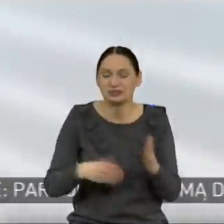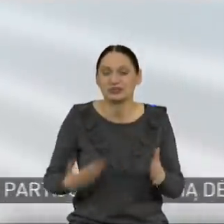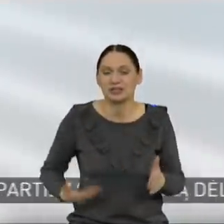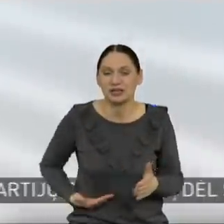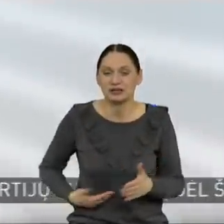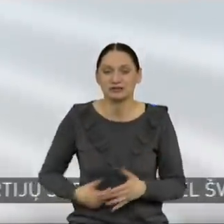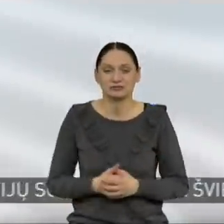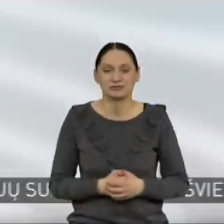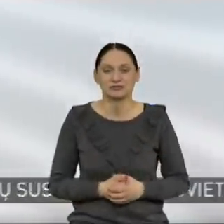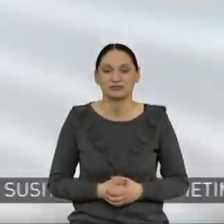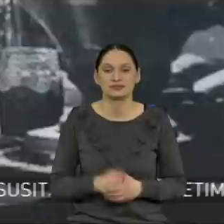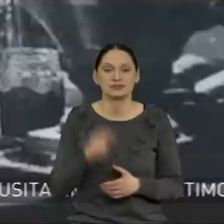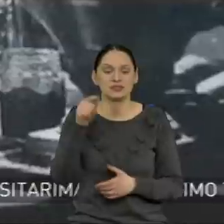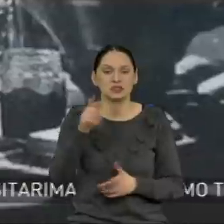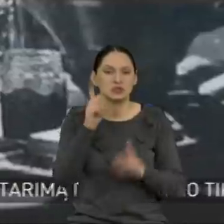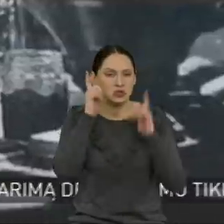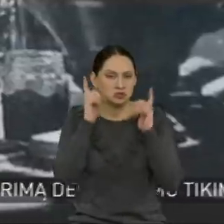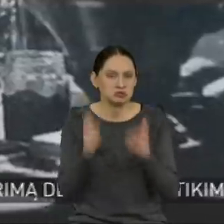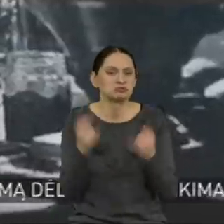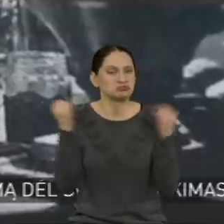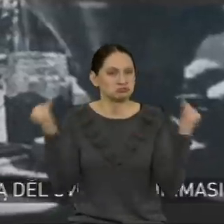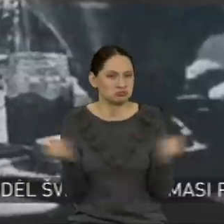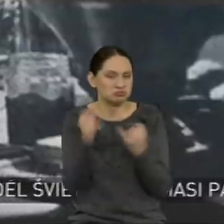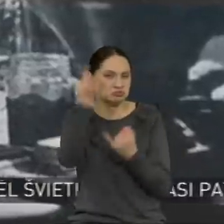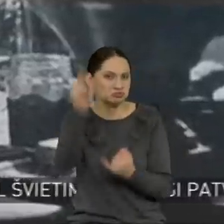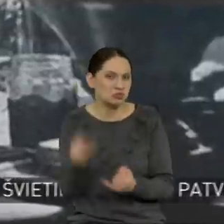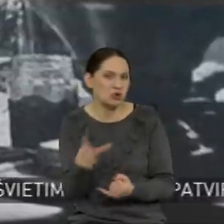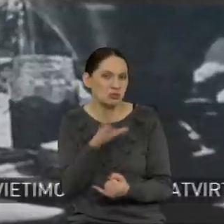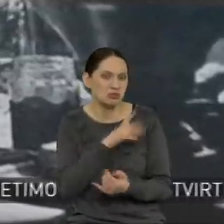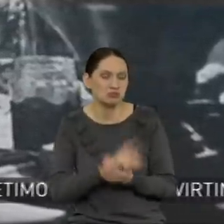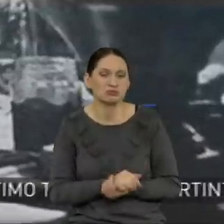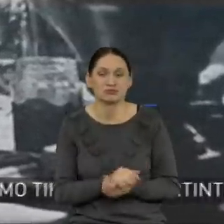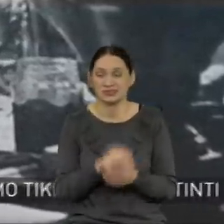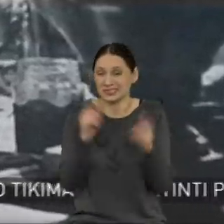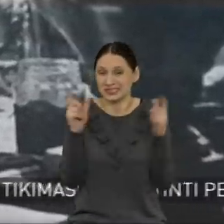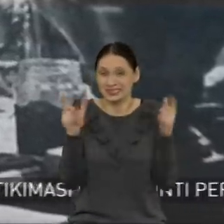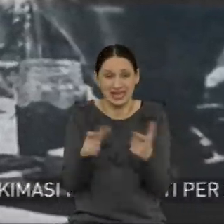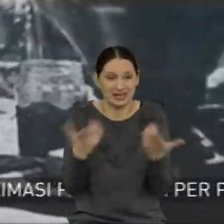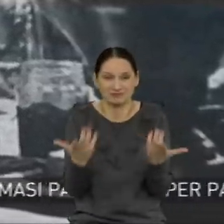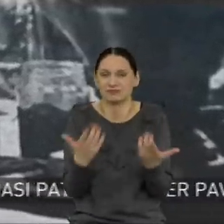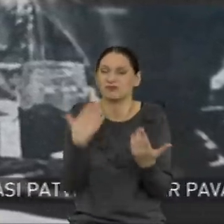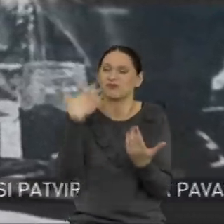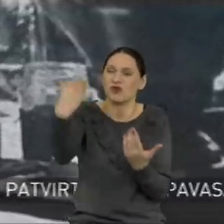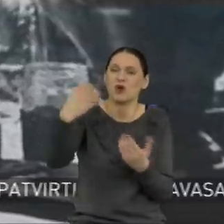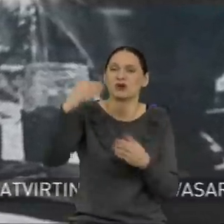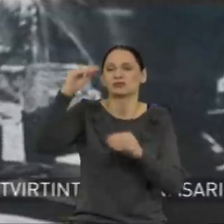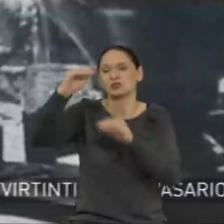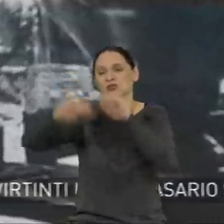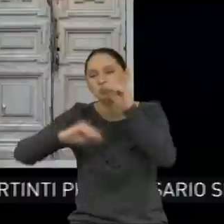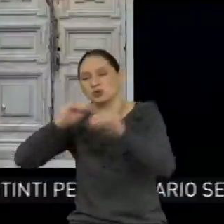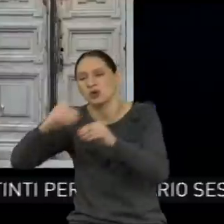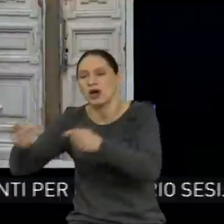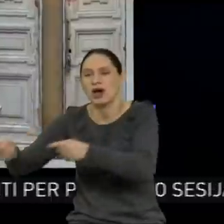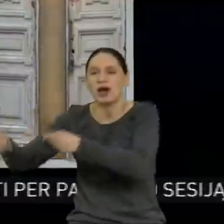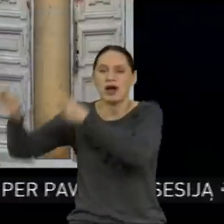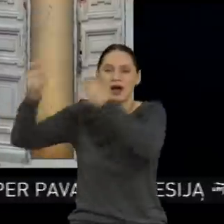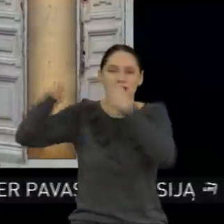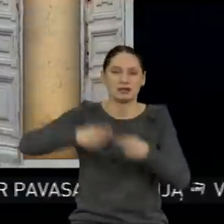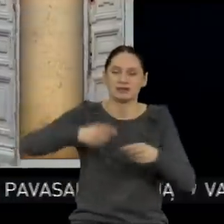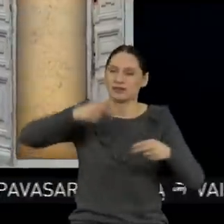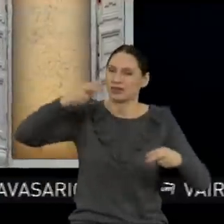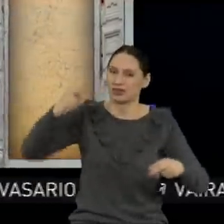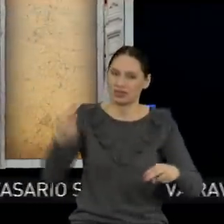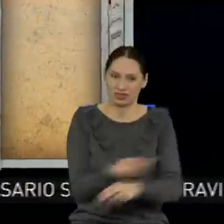buvo tokia viena iš įdomiausių figūrų. Dėl karantino muziejų nepavyko atsivežti Jurkino kūrybos saugomos Anos Achmatovos